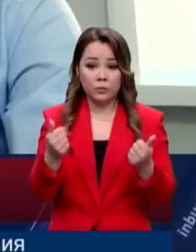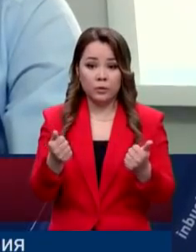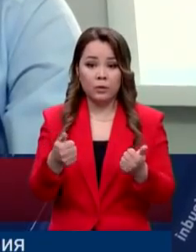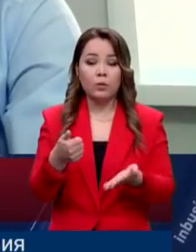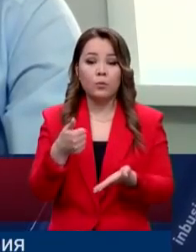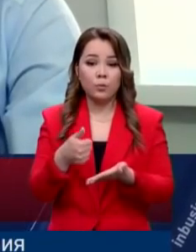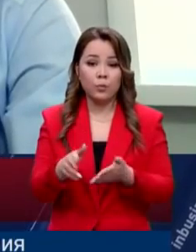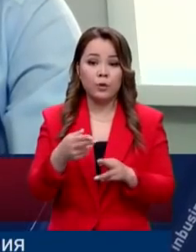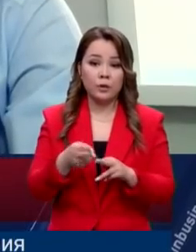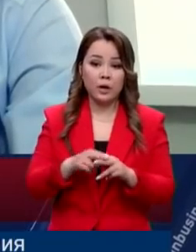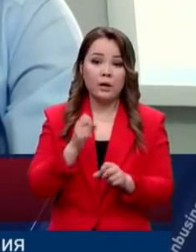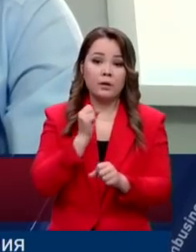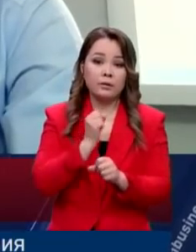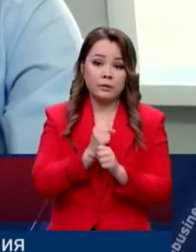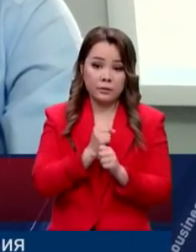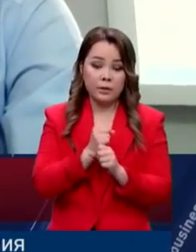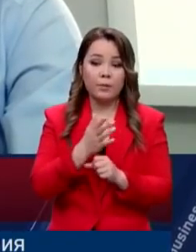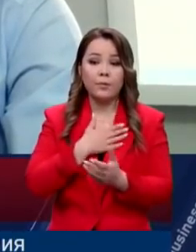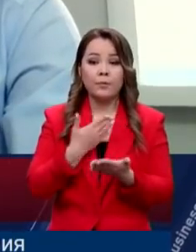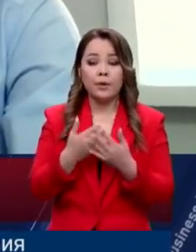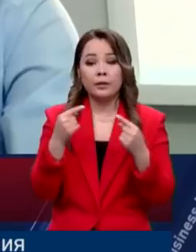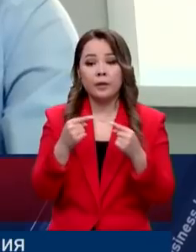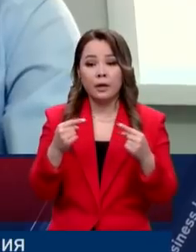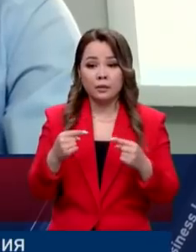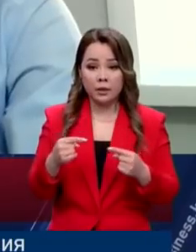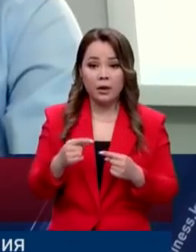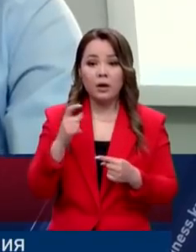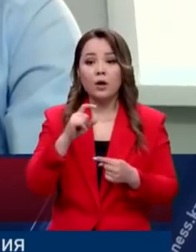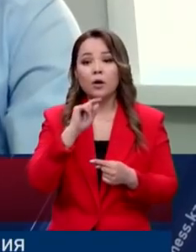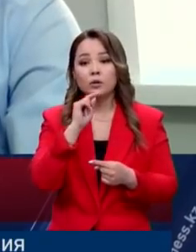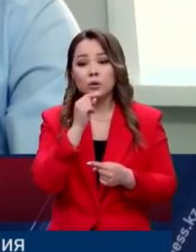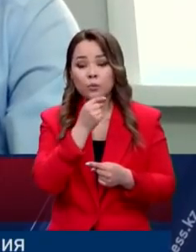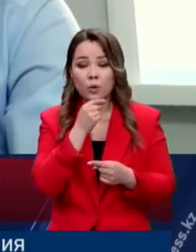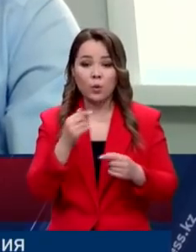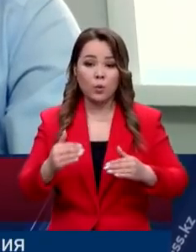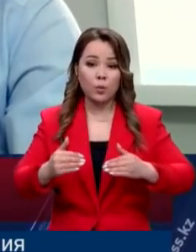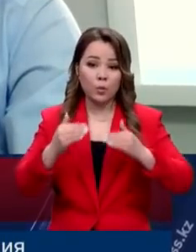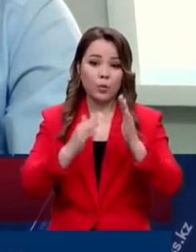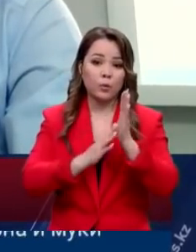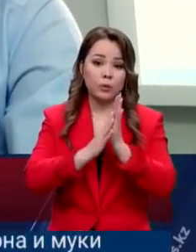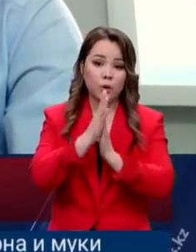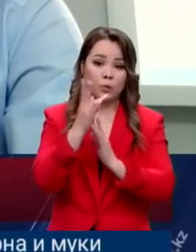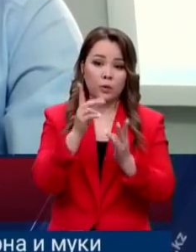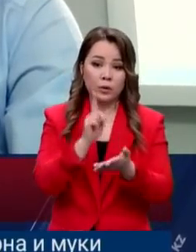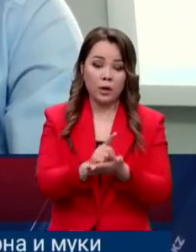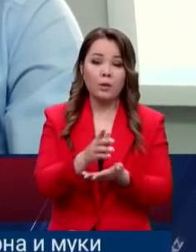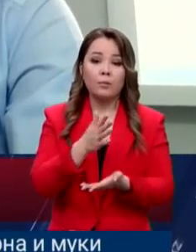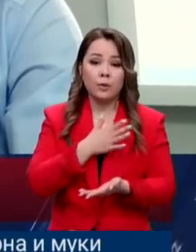Бас тарту үшін бізде, мысалы, нақты экономика өсу керек. Біз